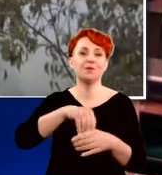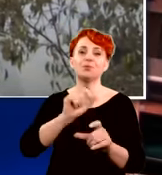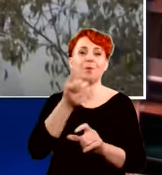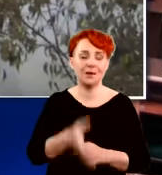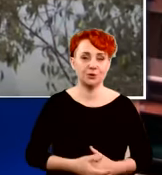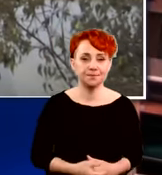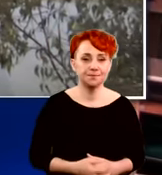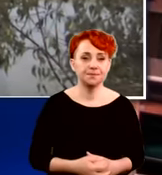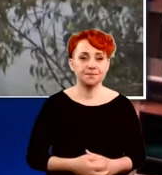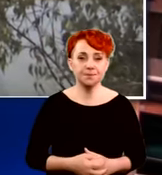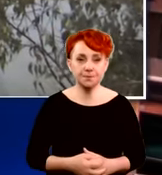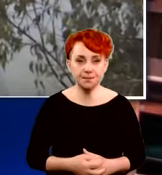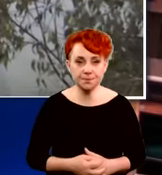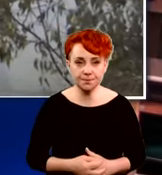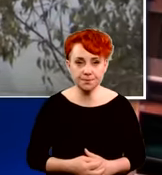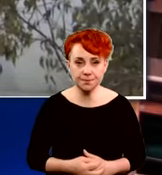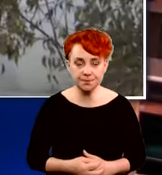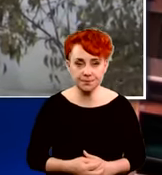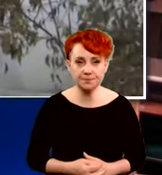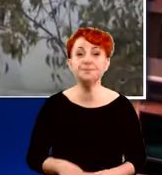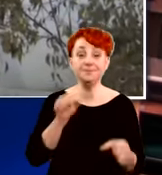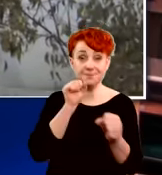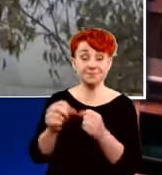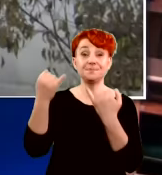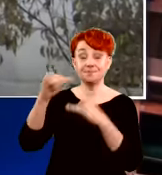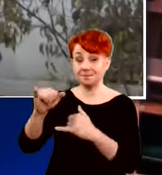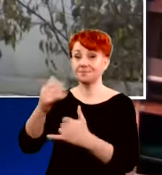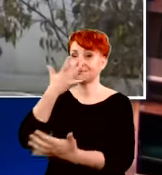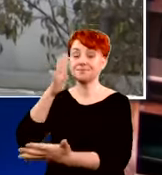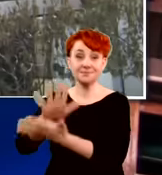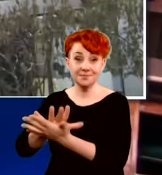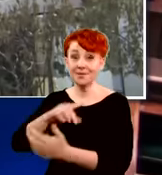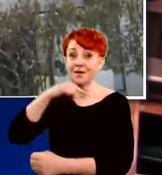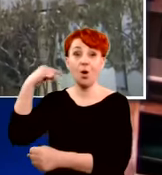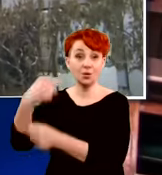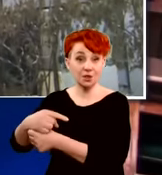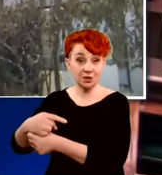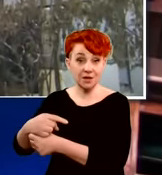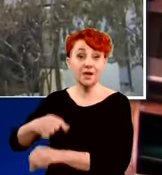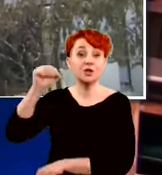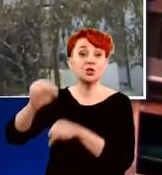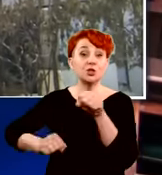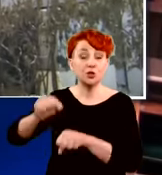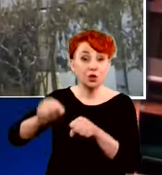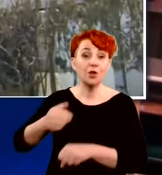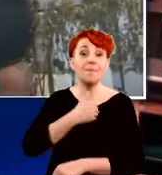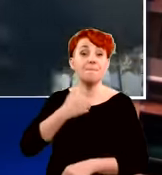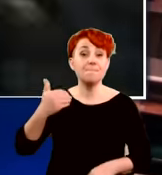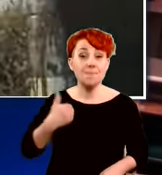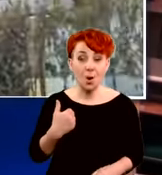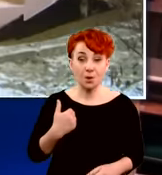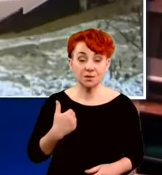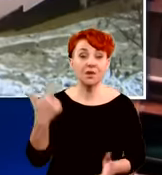Pani redaktor, proszę państwa, jest inne orzeczenie. Jest orzeczenie Sądu Rzeczypospolitej Polskiej